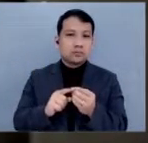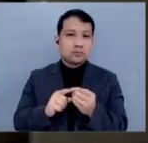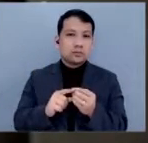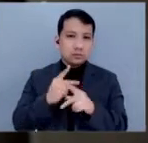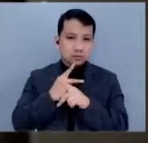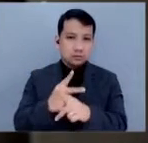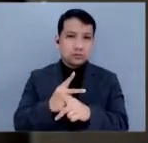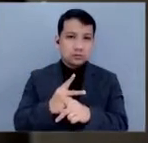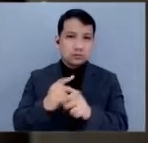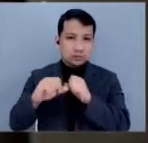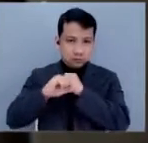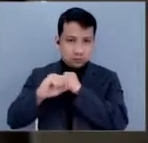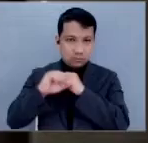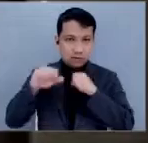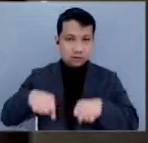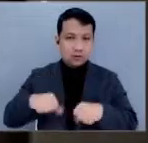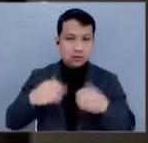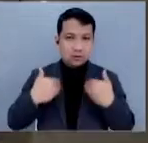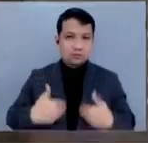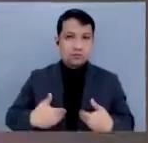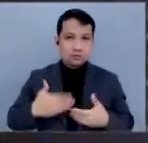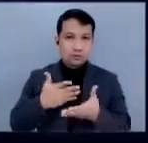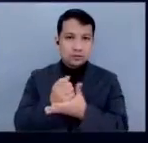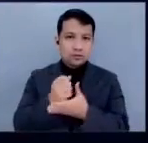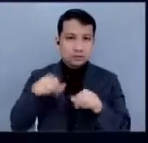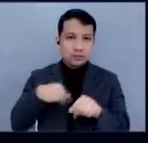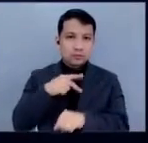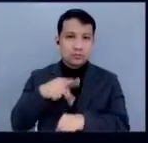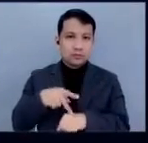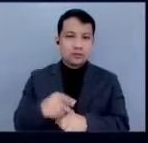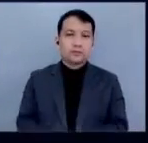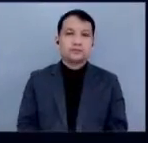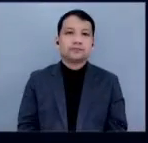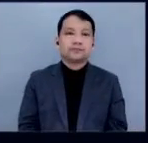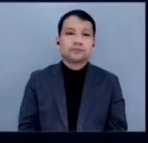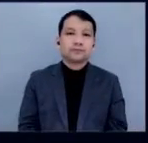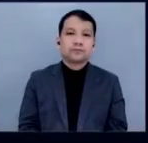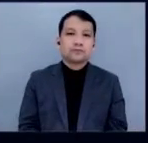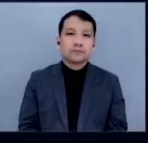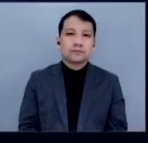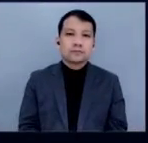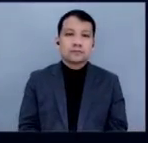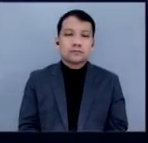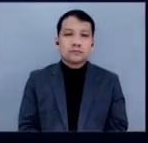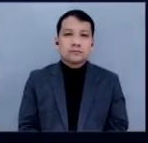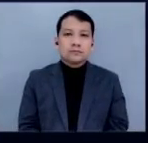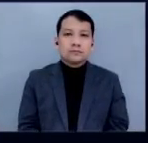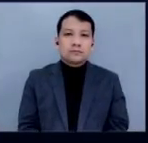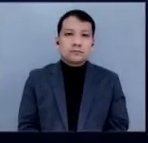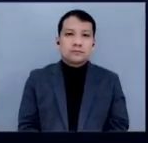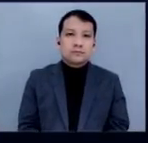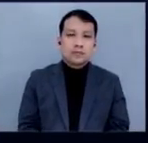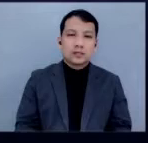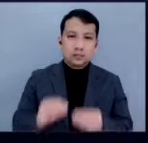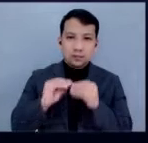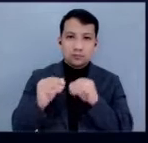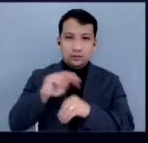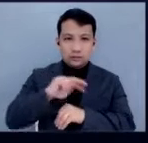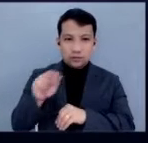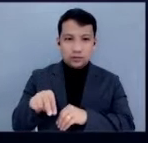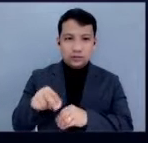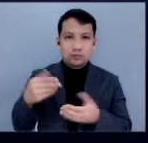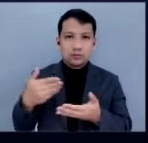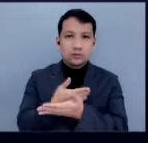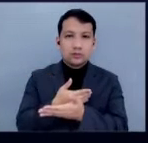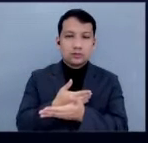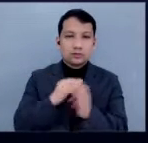promote human rights in the Philippines. Sa ilalim ng Administrative Order No. 22, ang bagong super body